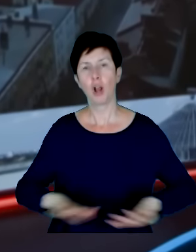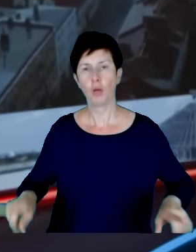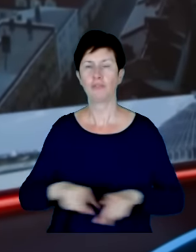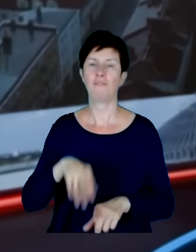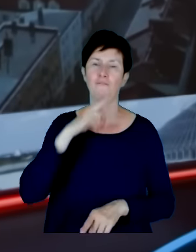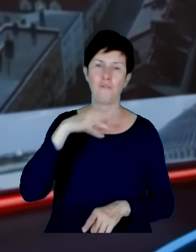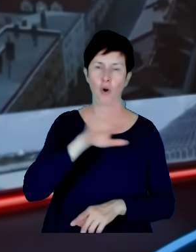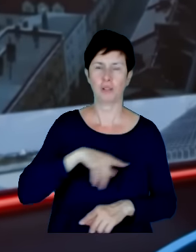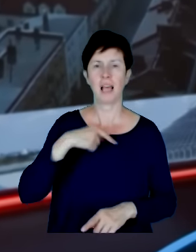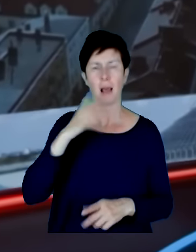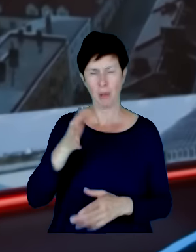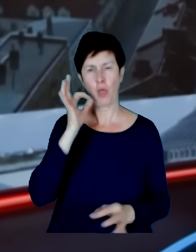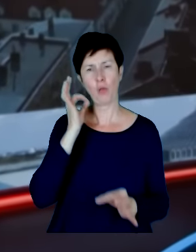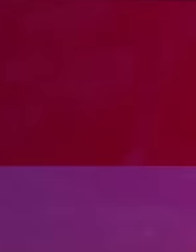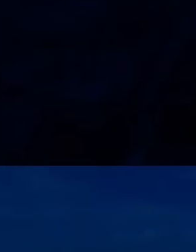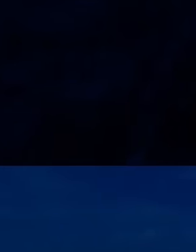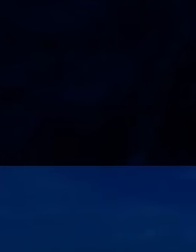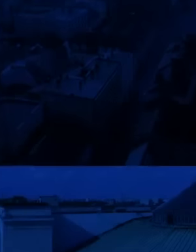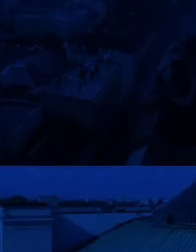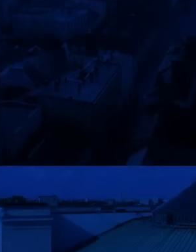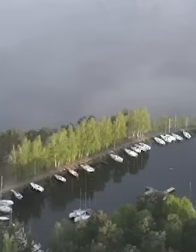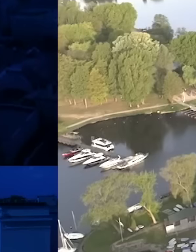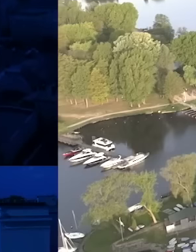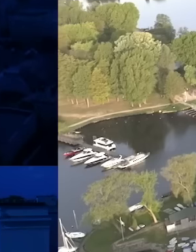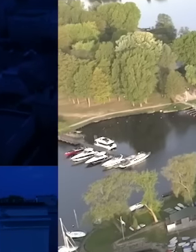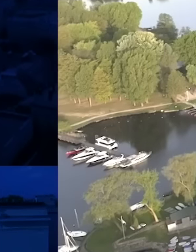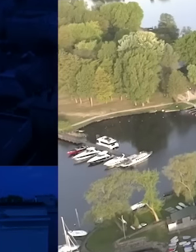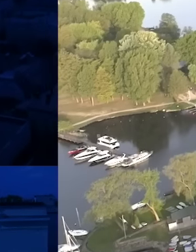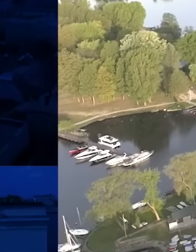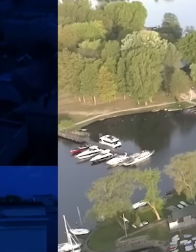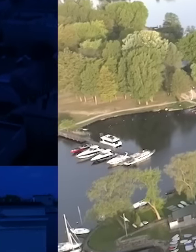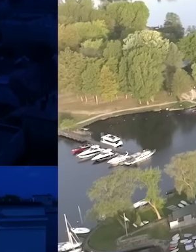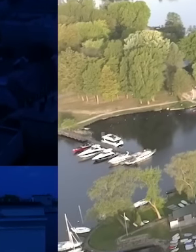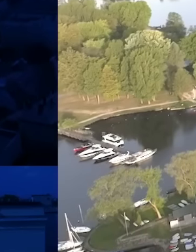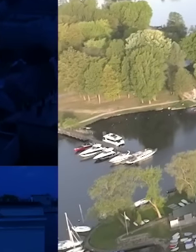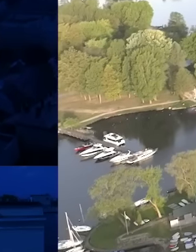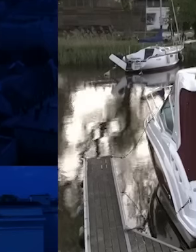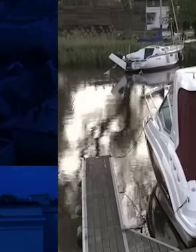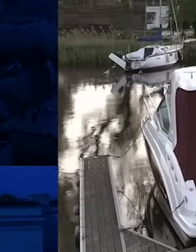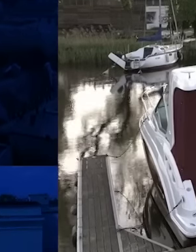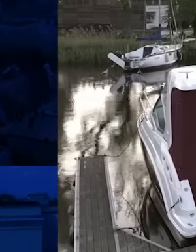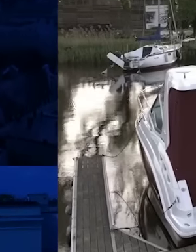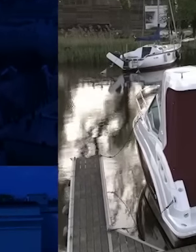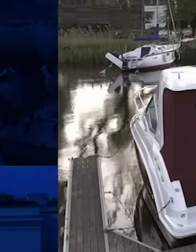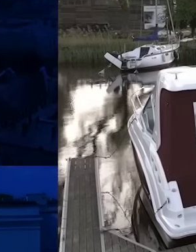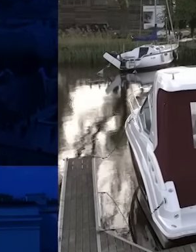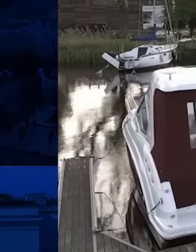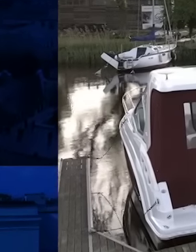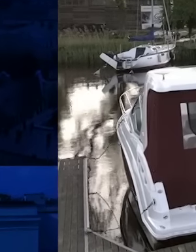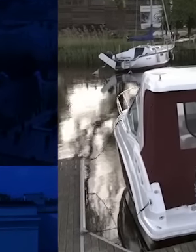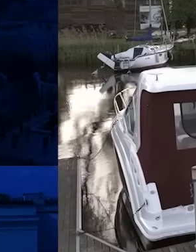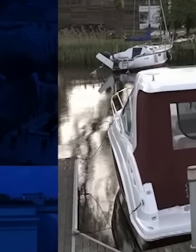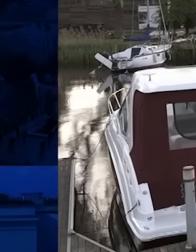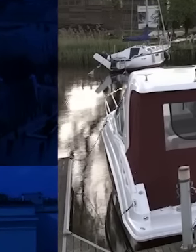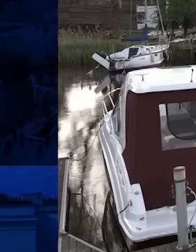konkrety Żadne tam lanie wody oto próbka Zapraszamy na majówkę z telewizją Republika przygotowaliśmy plenerowe wydanie